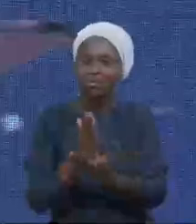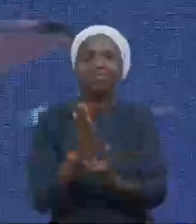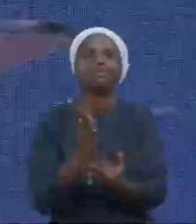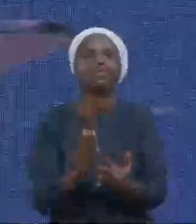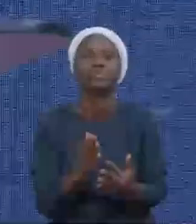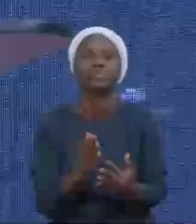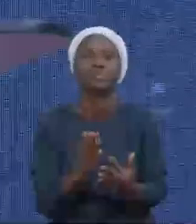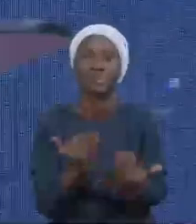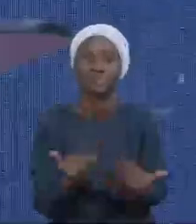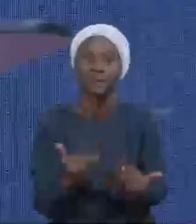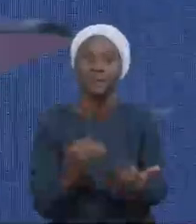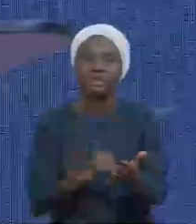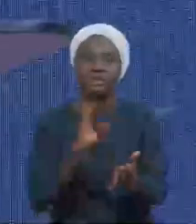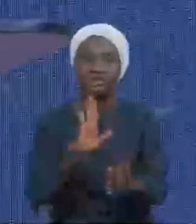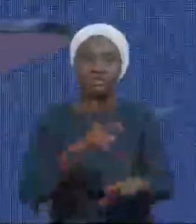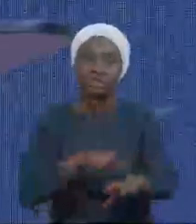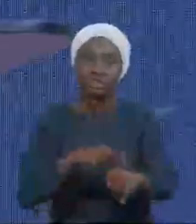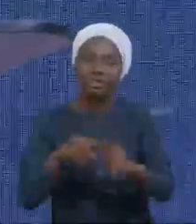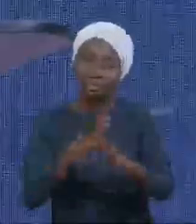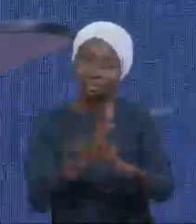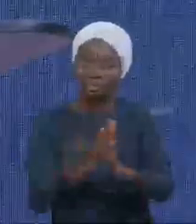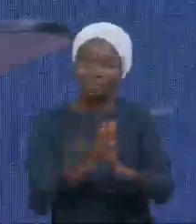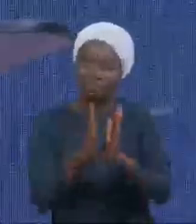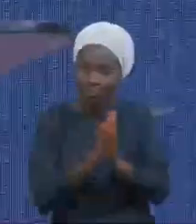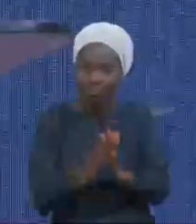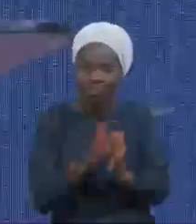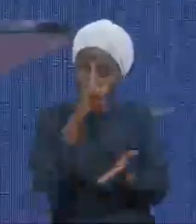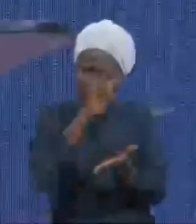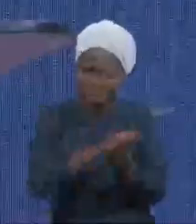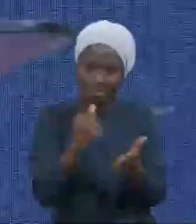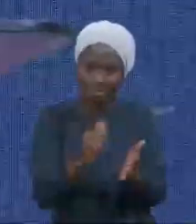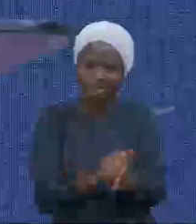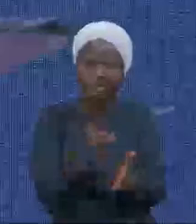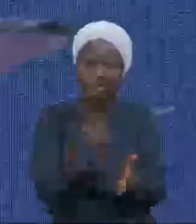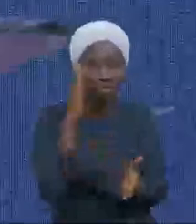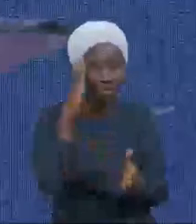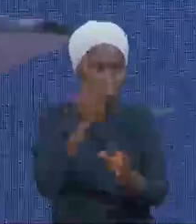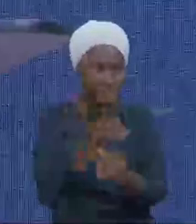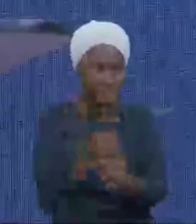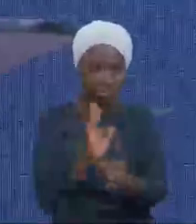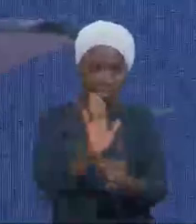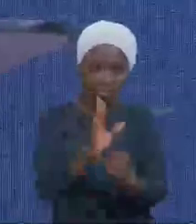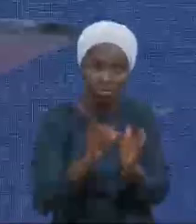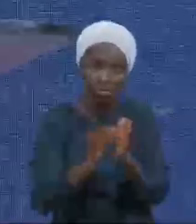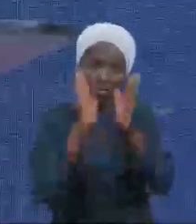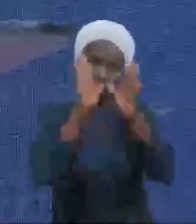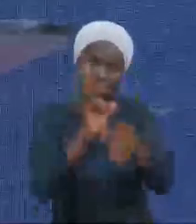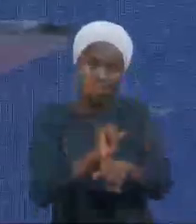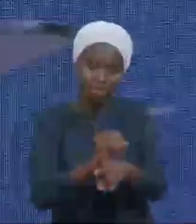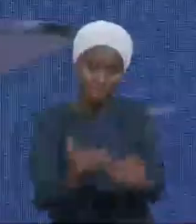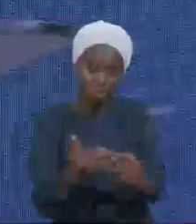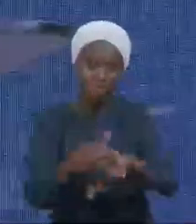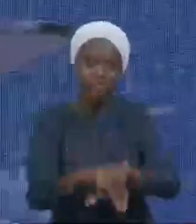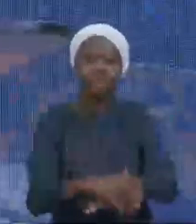dire, Seigneur, je recevrai mon miracle ce soir. Partout dans le monde, es-tu dans un pays africain,